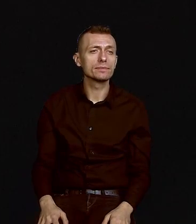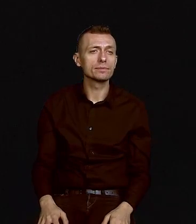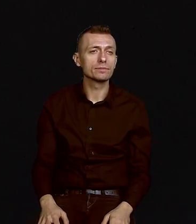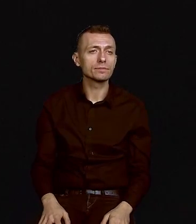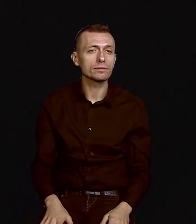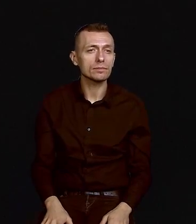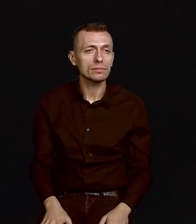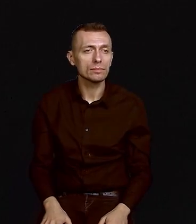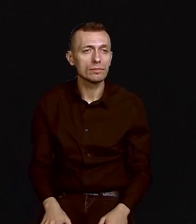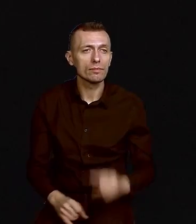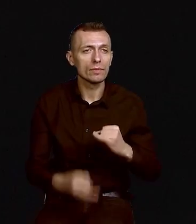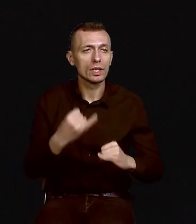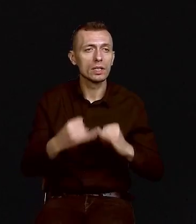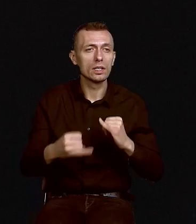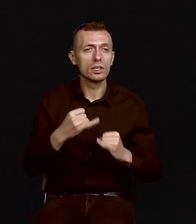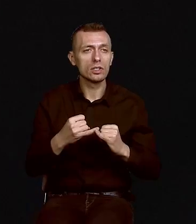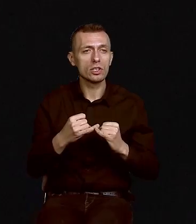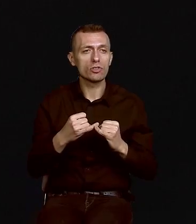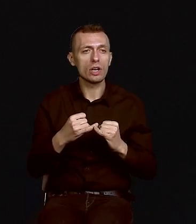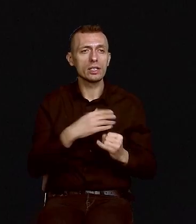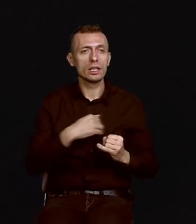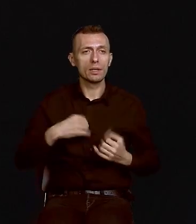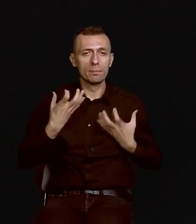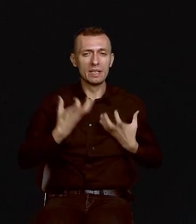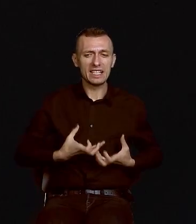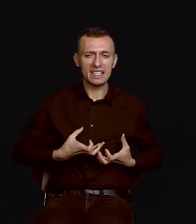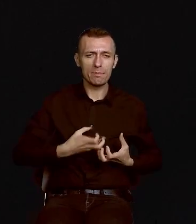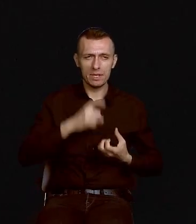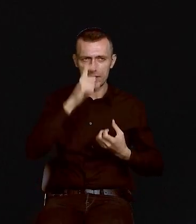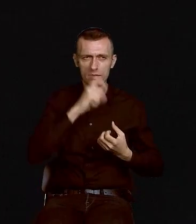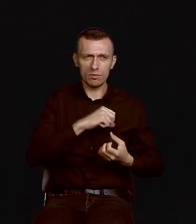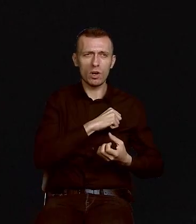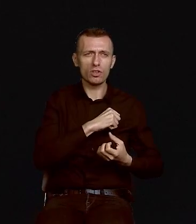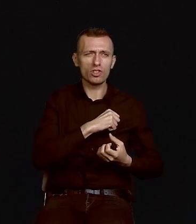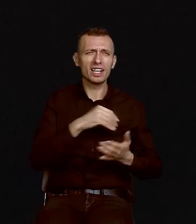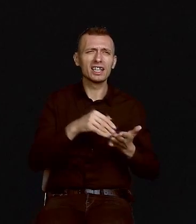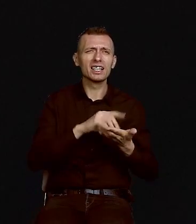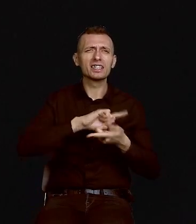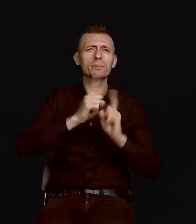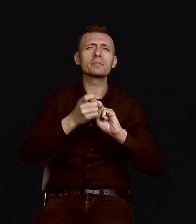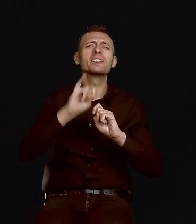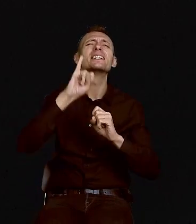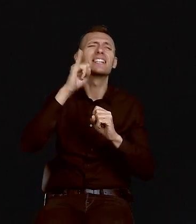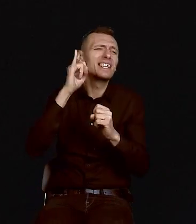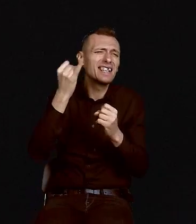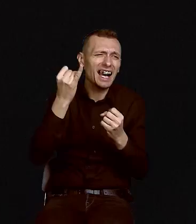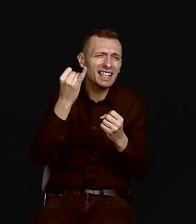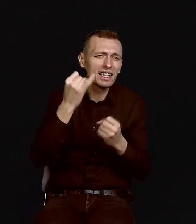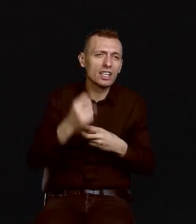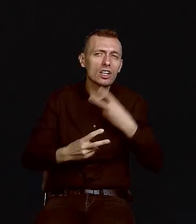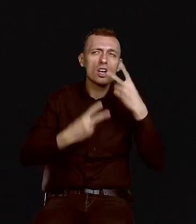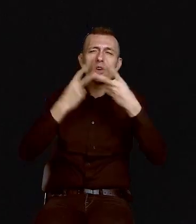pragnienia, to nasze pragnienia muszą się zmienić. Jak to zrobić? Szukając spełnienia i satysfakcji w Bogu.